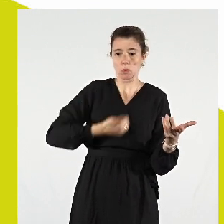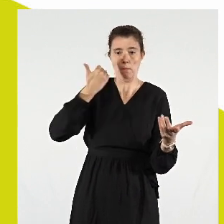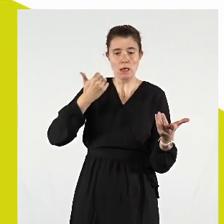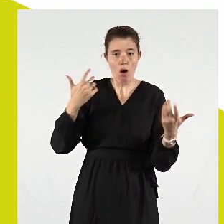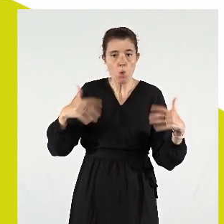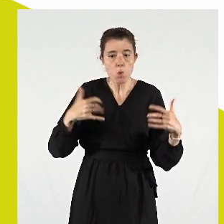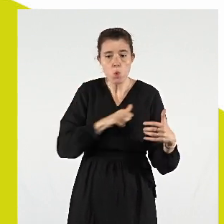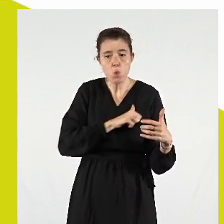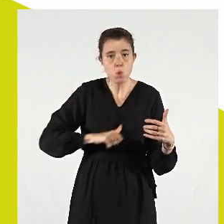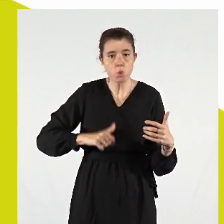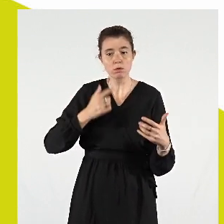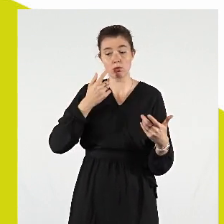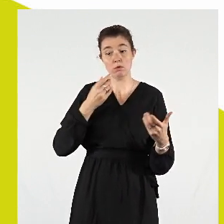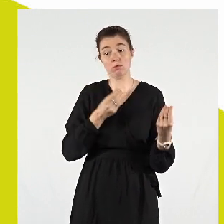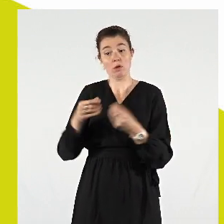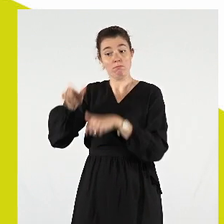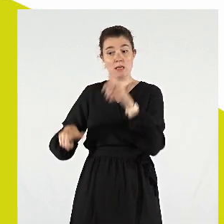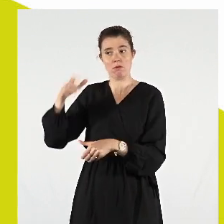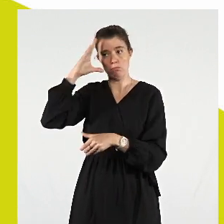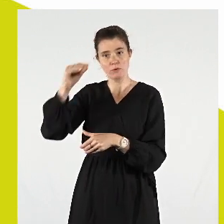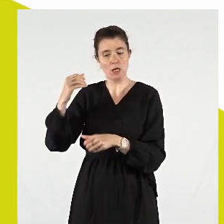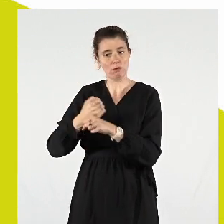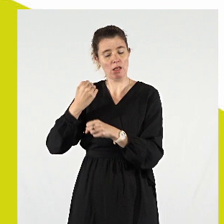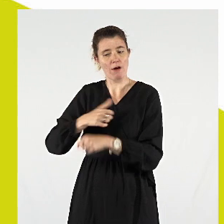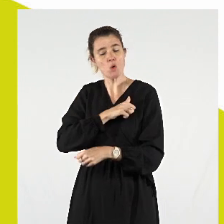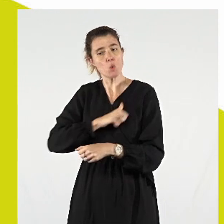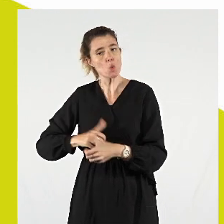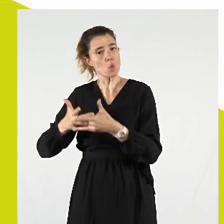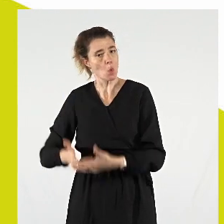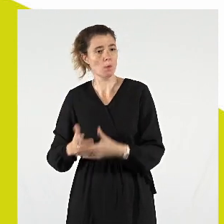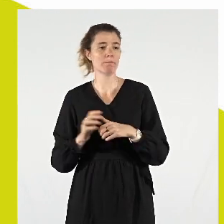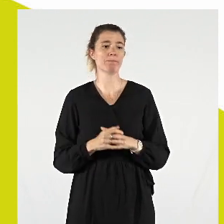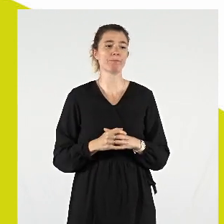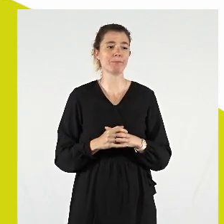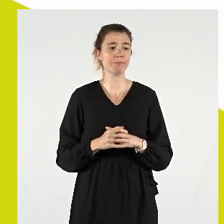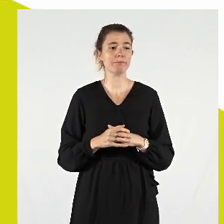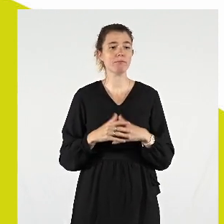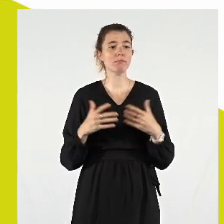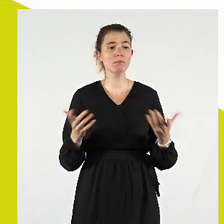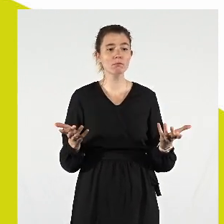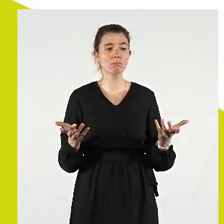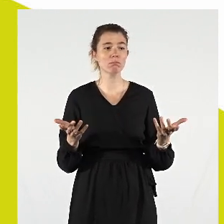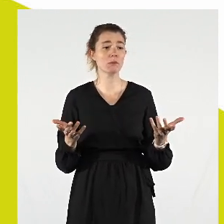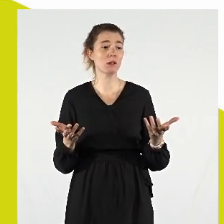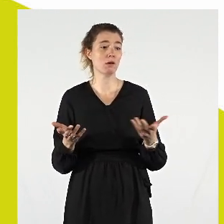les agents, les salariés qui y exercent. Alors, juste un élément, quand on voit que presque